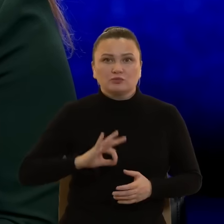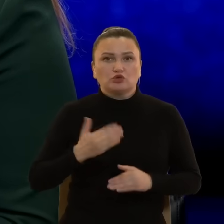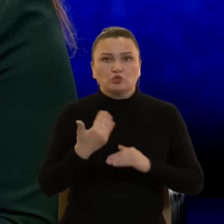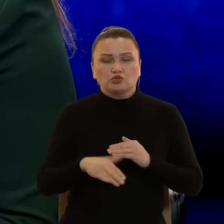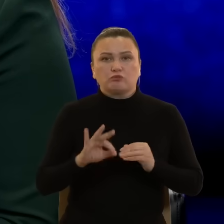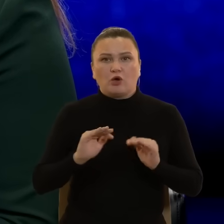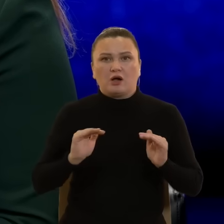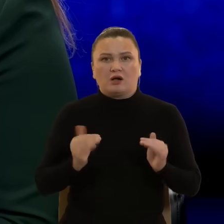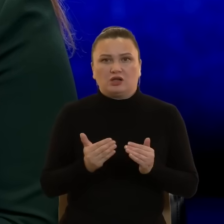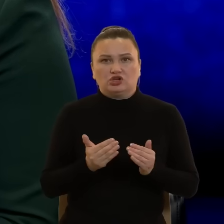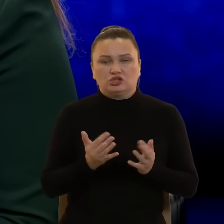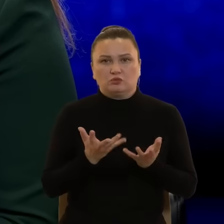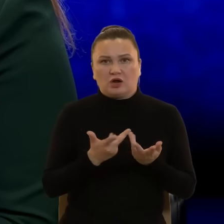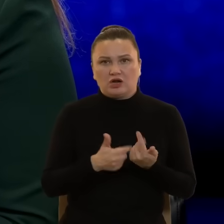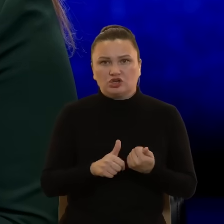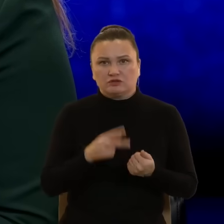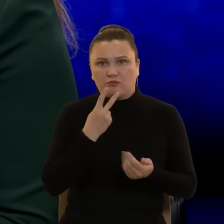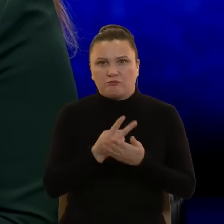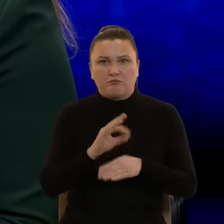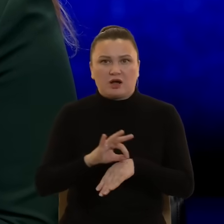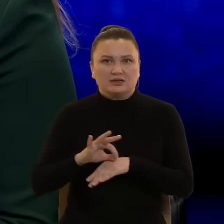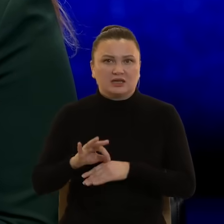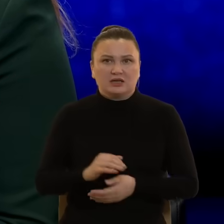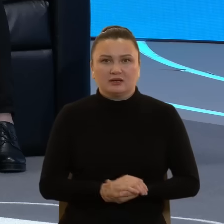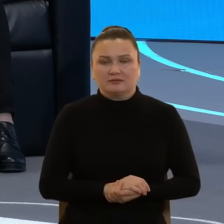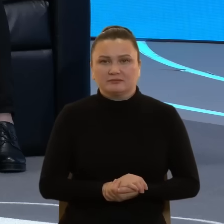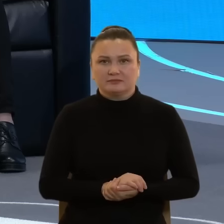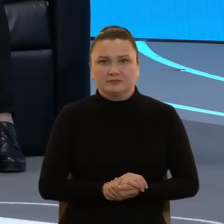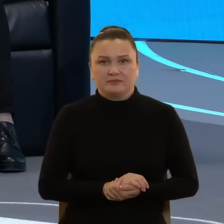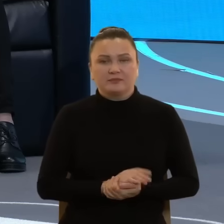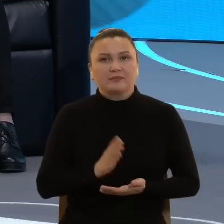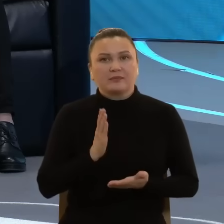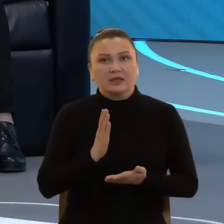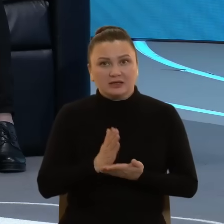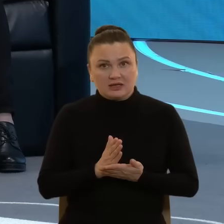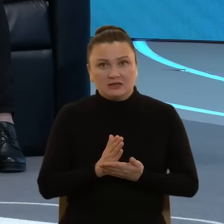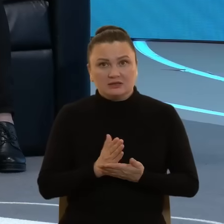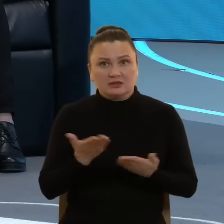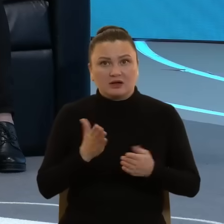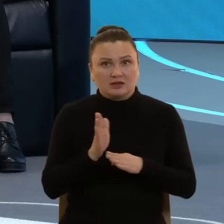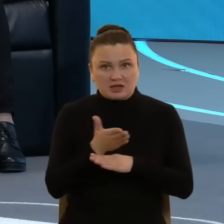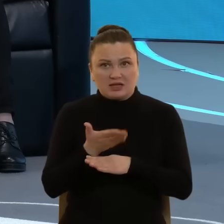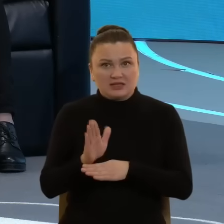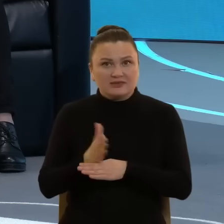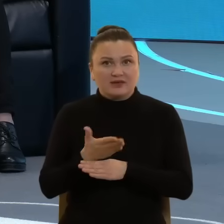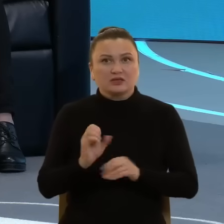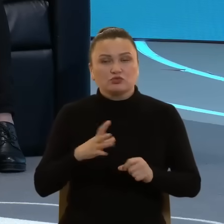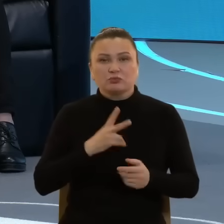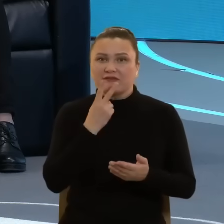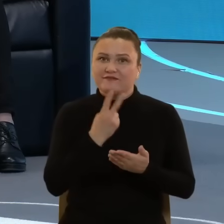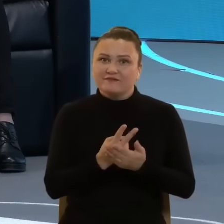по ограниченному количеству показаний. Но наверняка есть какая-то определенная классификация, может быть,